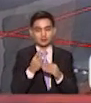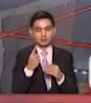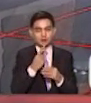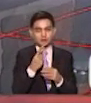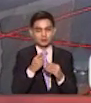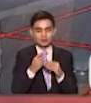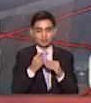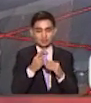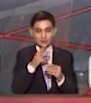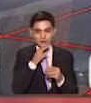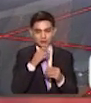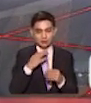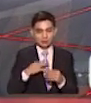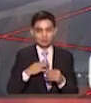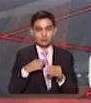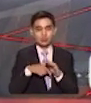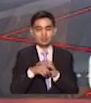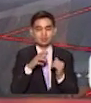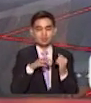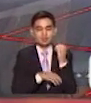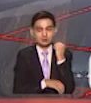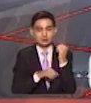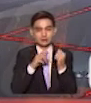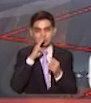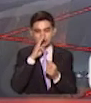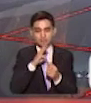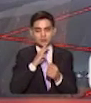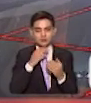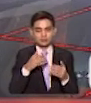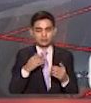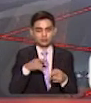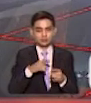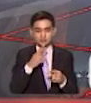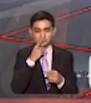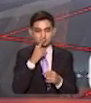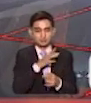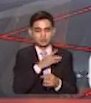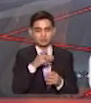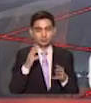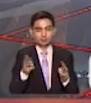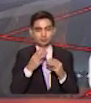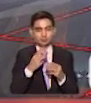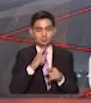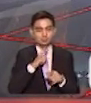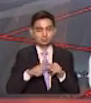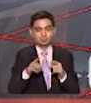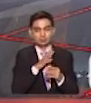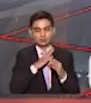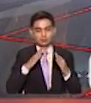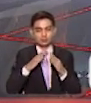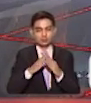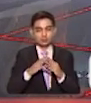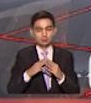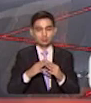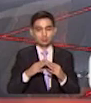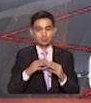кішкентайы небәрі 3 айлық. Үй ішіндегі бір бөлмеден тұтанған қызылжан баспаналарын бірақ мезетте күлге айналдырып